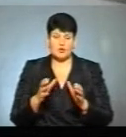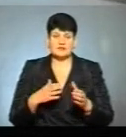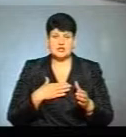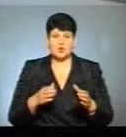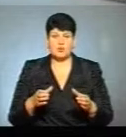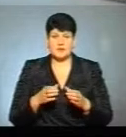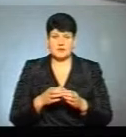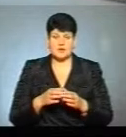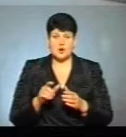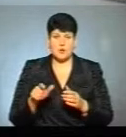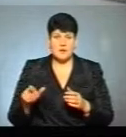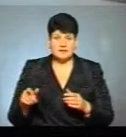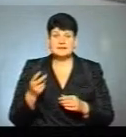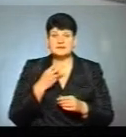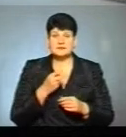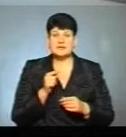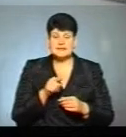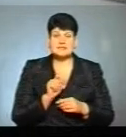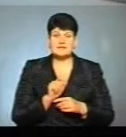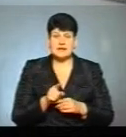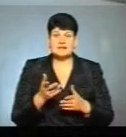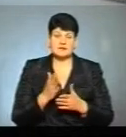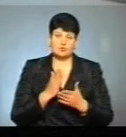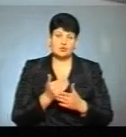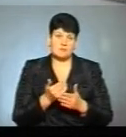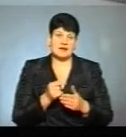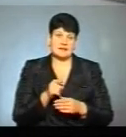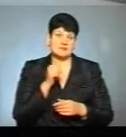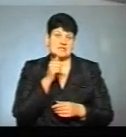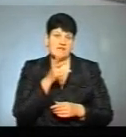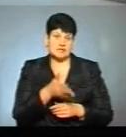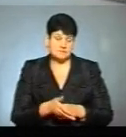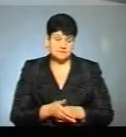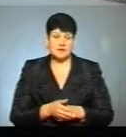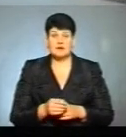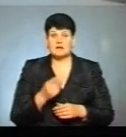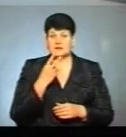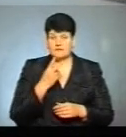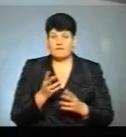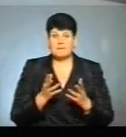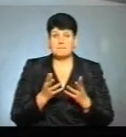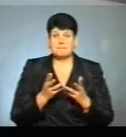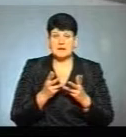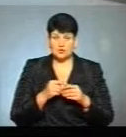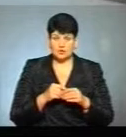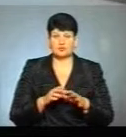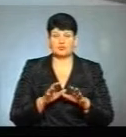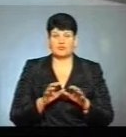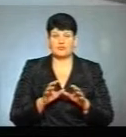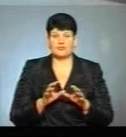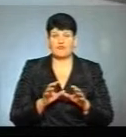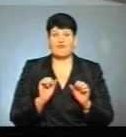об'єднані територіальні громади з огляду на ті завдання, які будуть стояти перед ними завтра. Враховуючи методику формування дієздатних